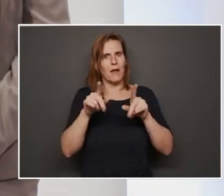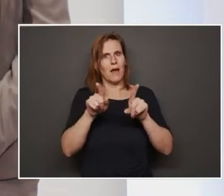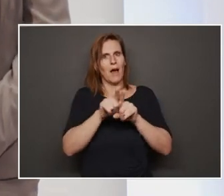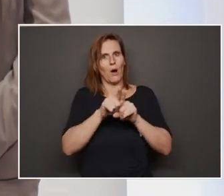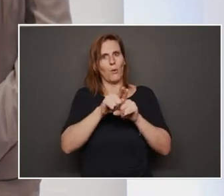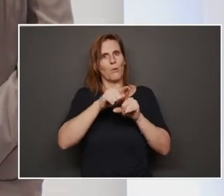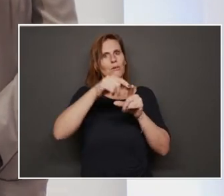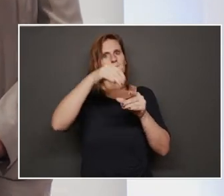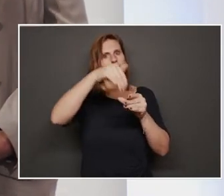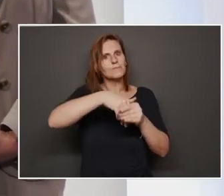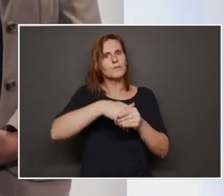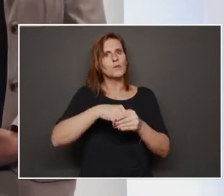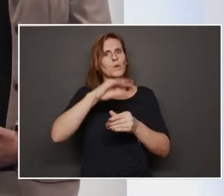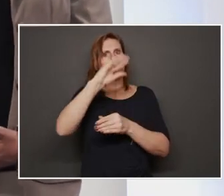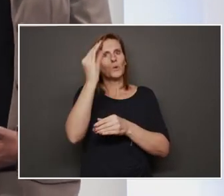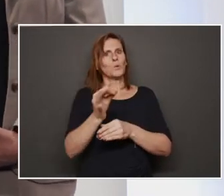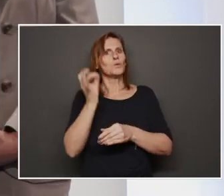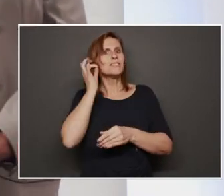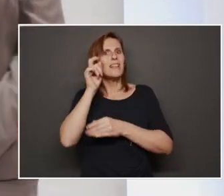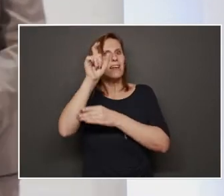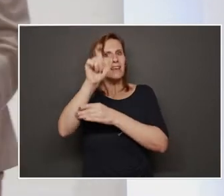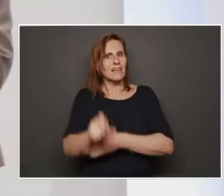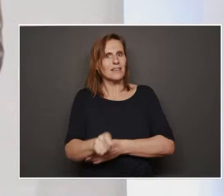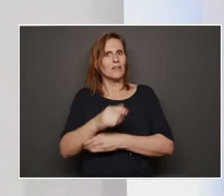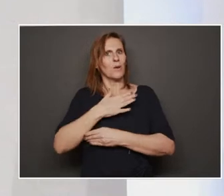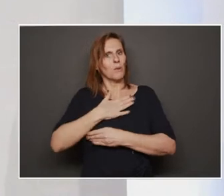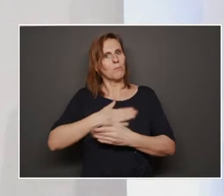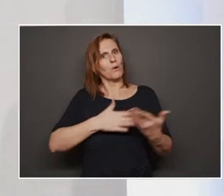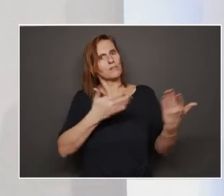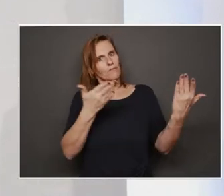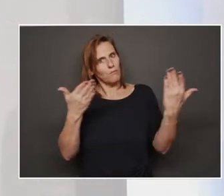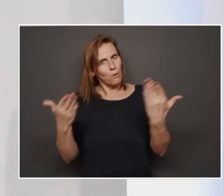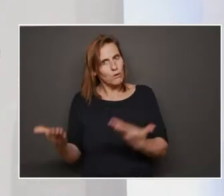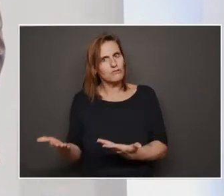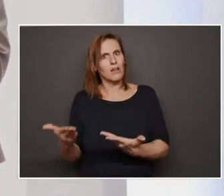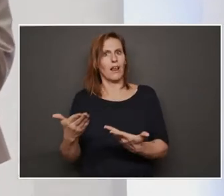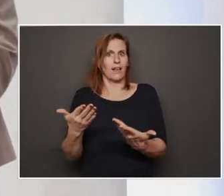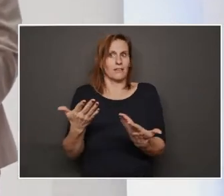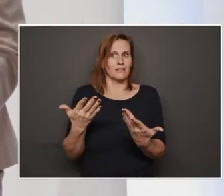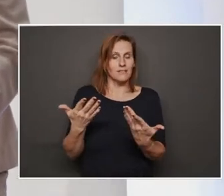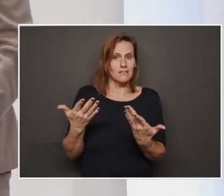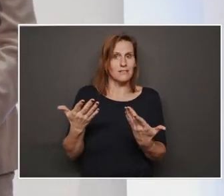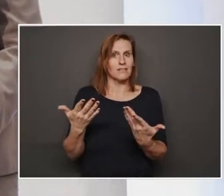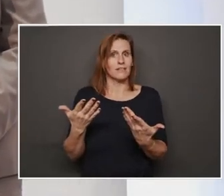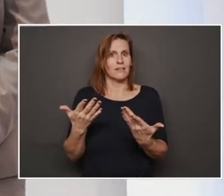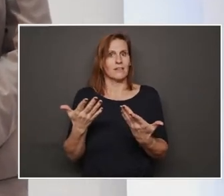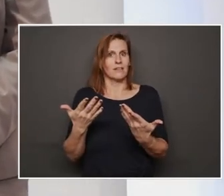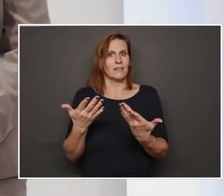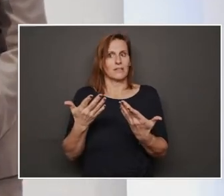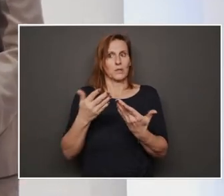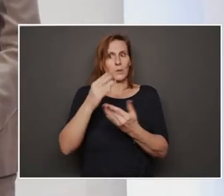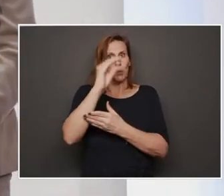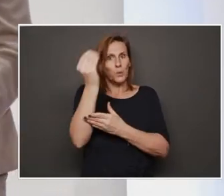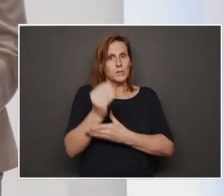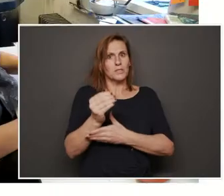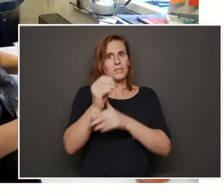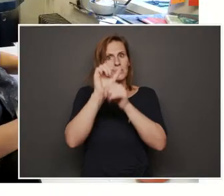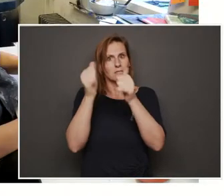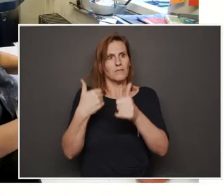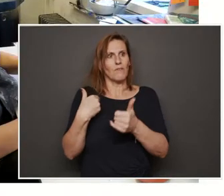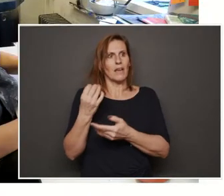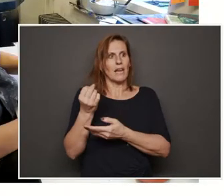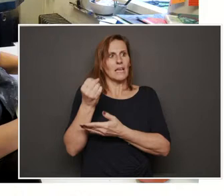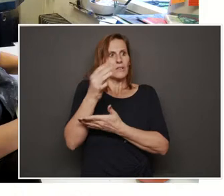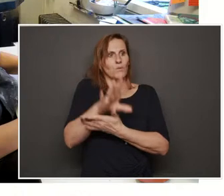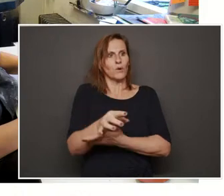eine Künstlerin dahinter, die ich Ihnen gern vorstellen würde. Das Kunstobjekt wurde entworfen von